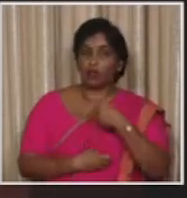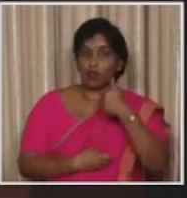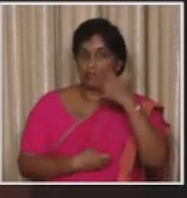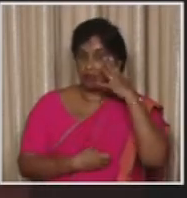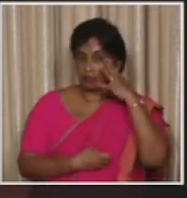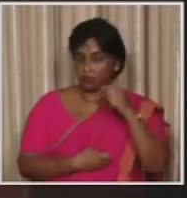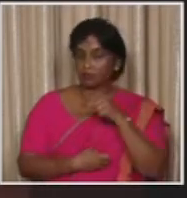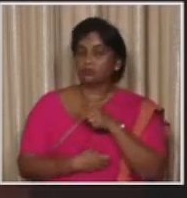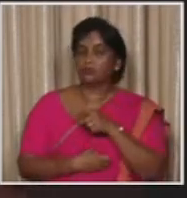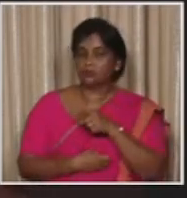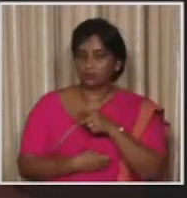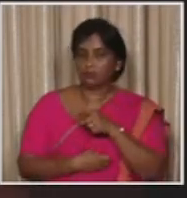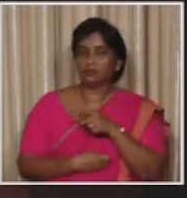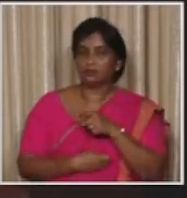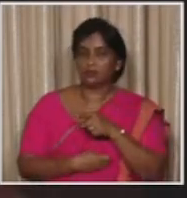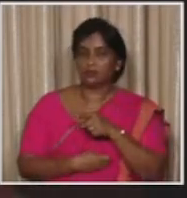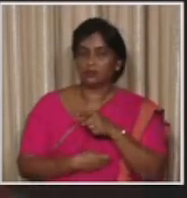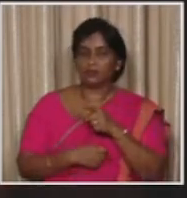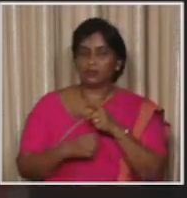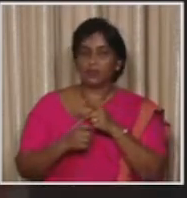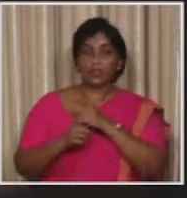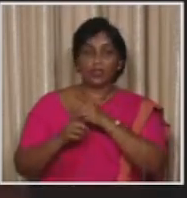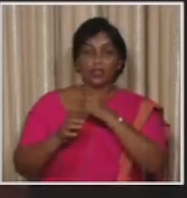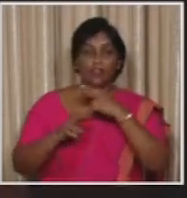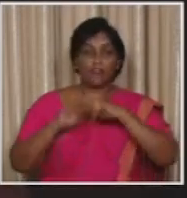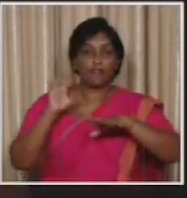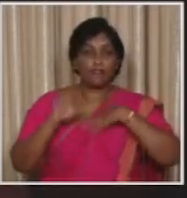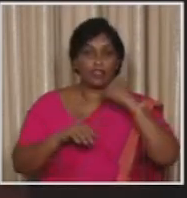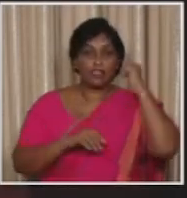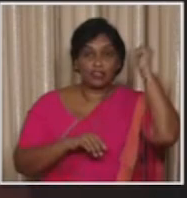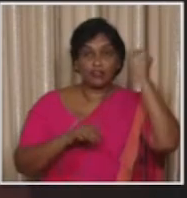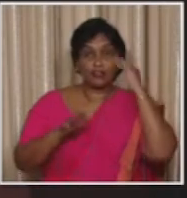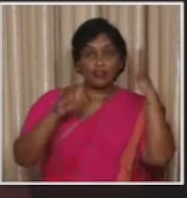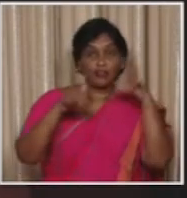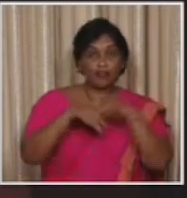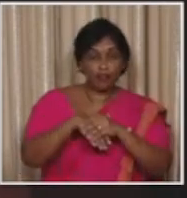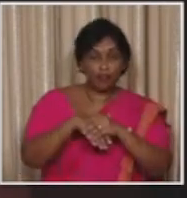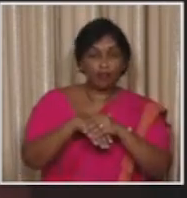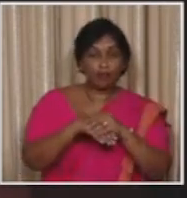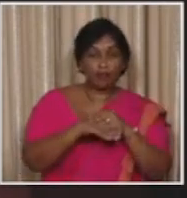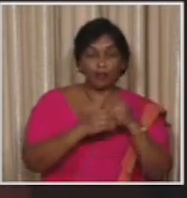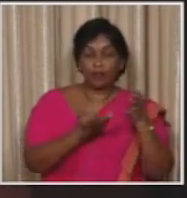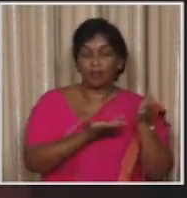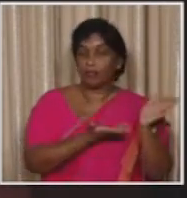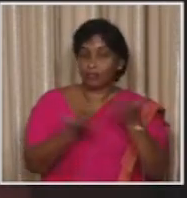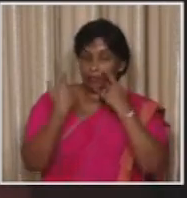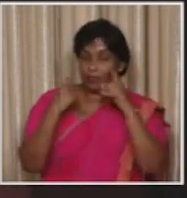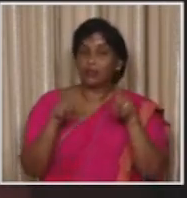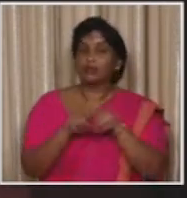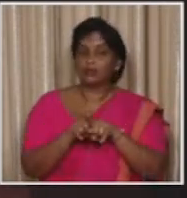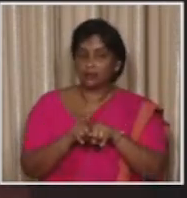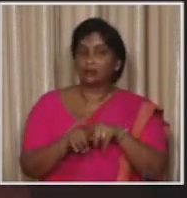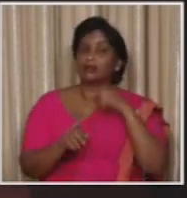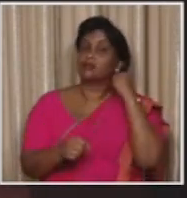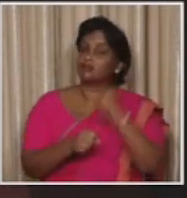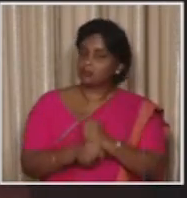තියාගන්න. මරී ඇන්ටොනෙට්ව ගිලටීනියට යවුවා වගේ මේ